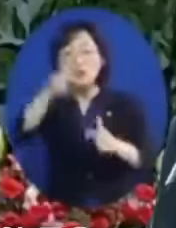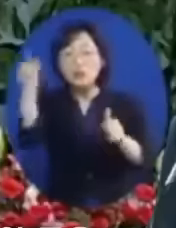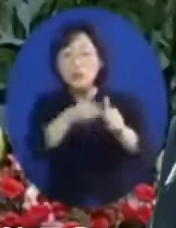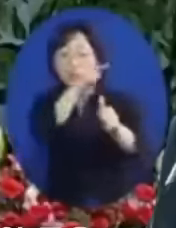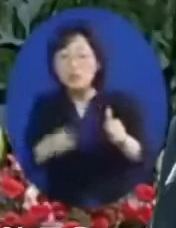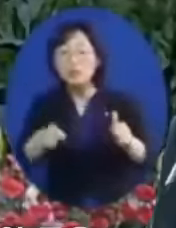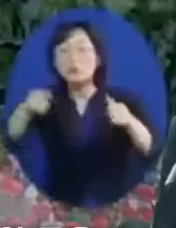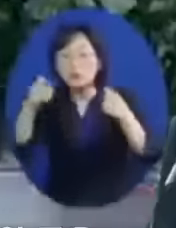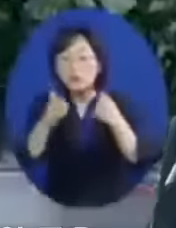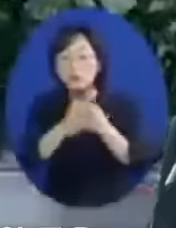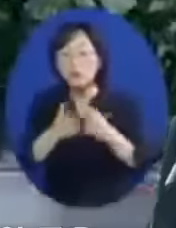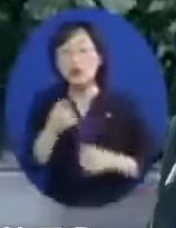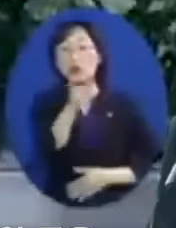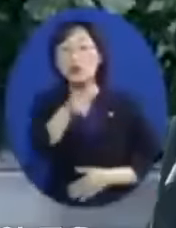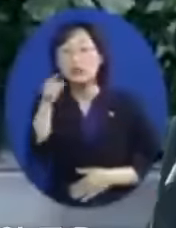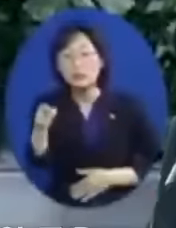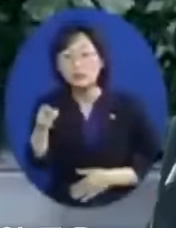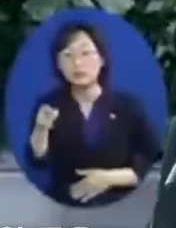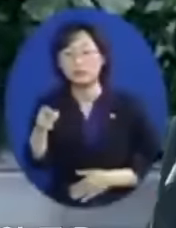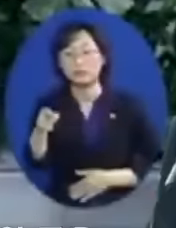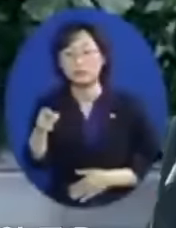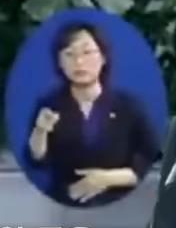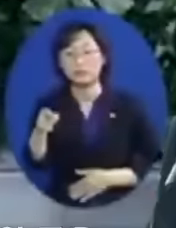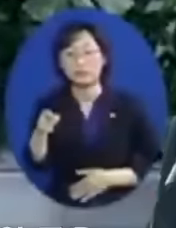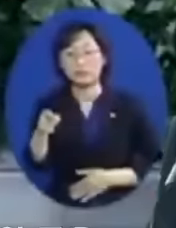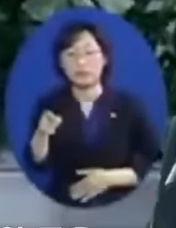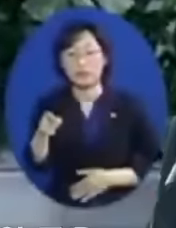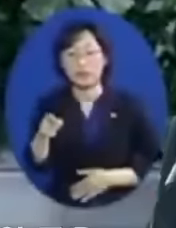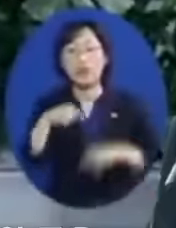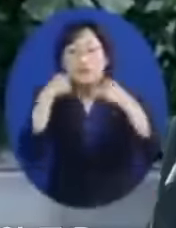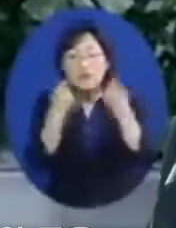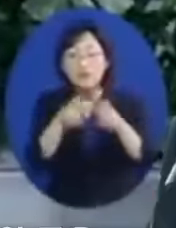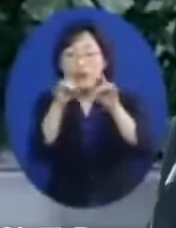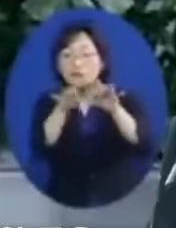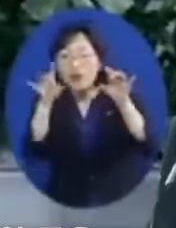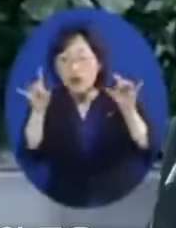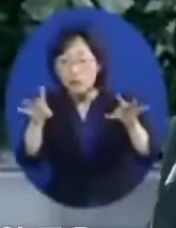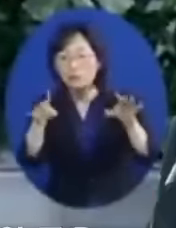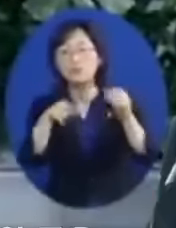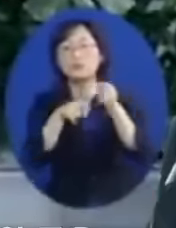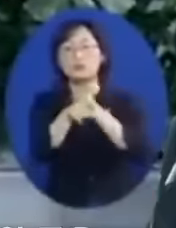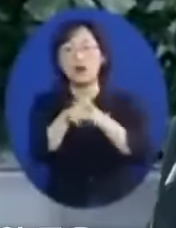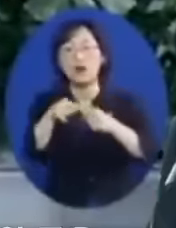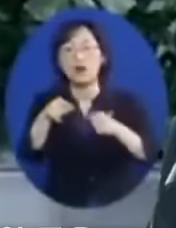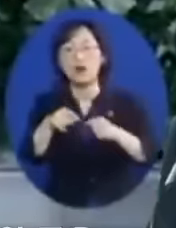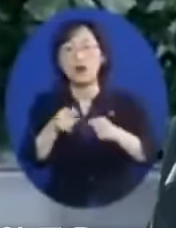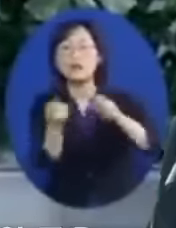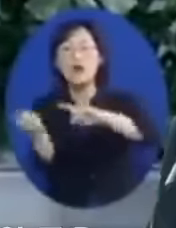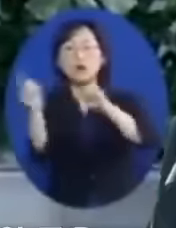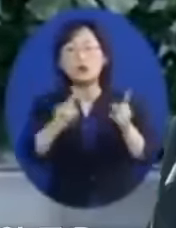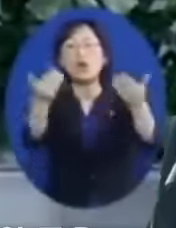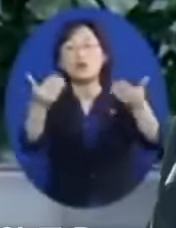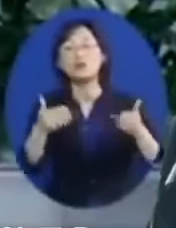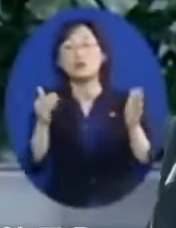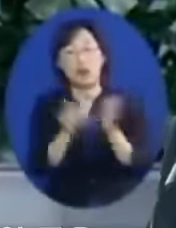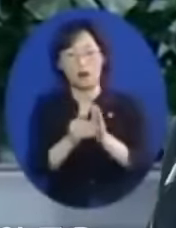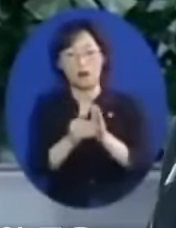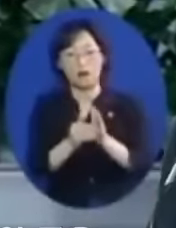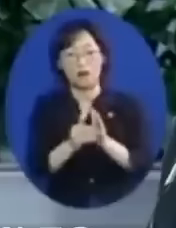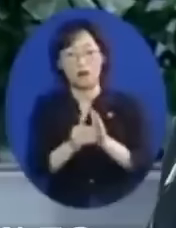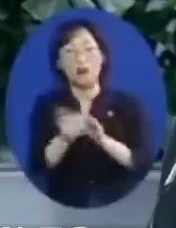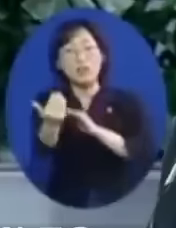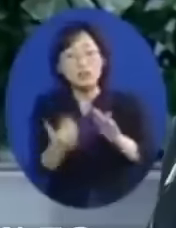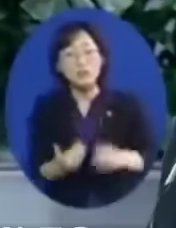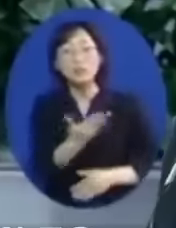채찍에 맞았으므로 너희는, 여러분 개인을 보고 말씀합니다, 나음을 얻었나니라.